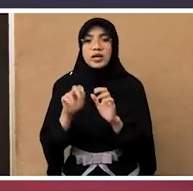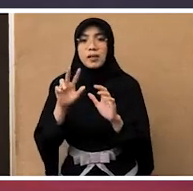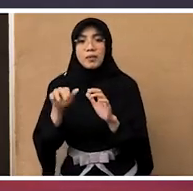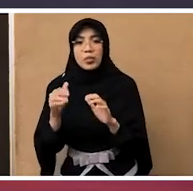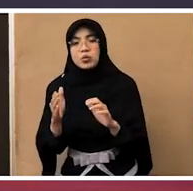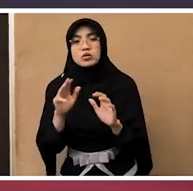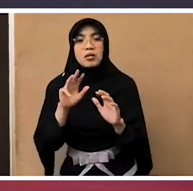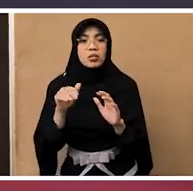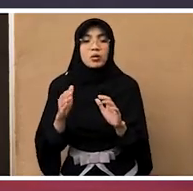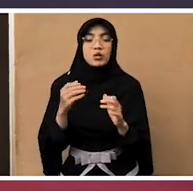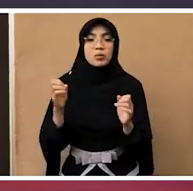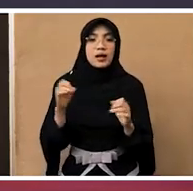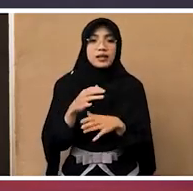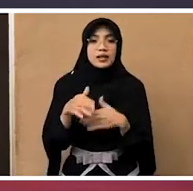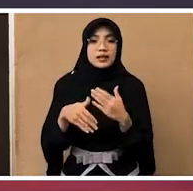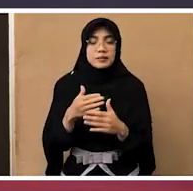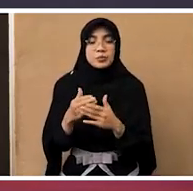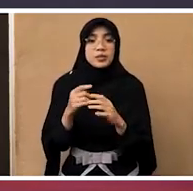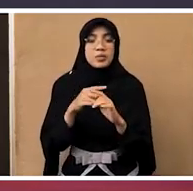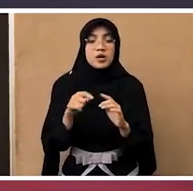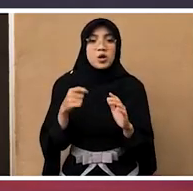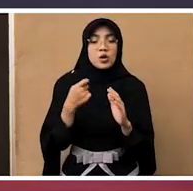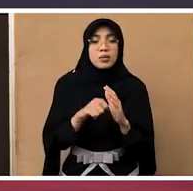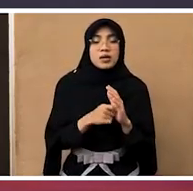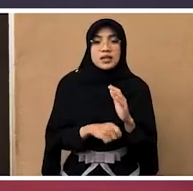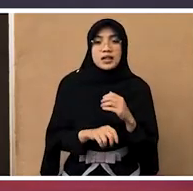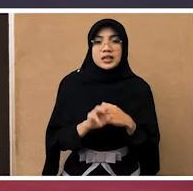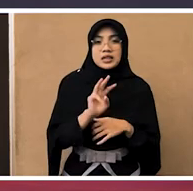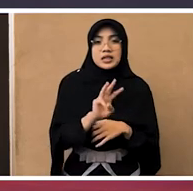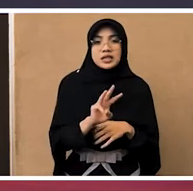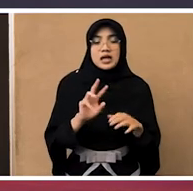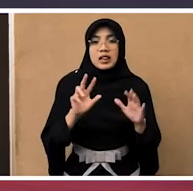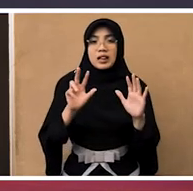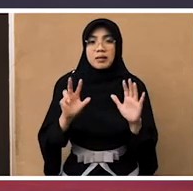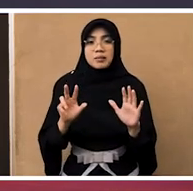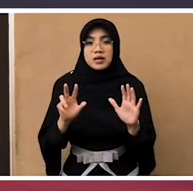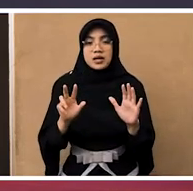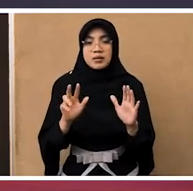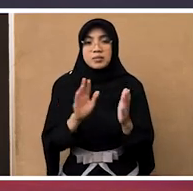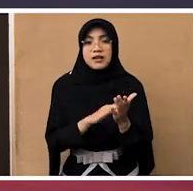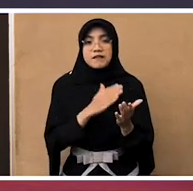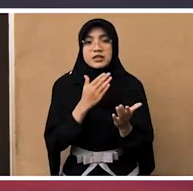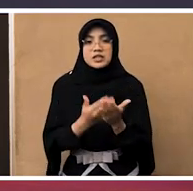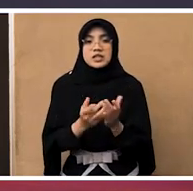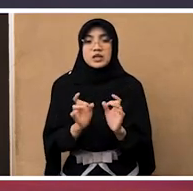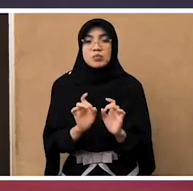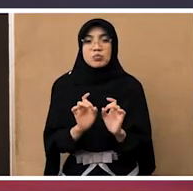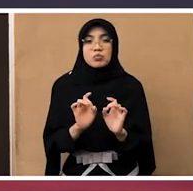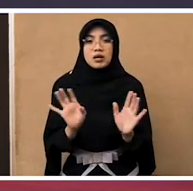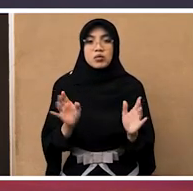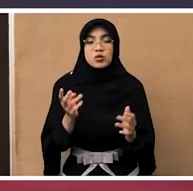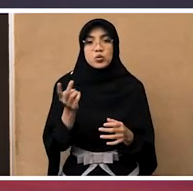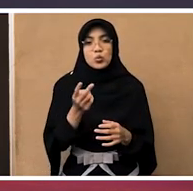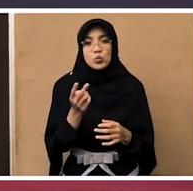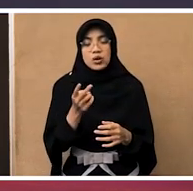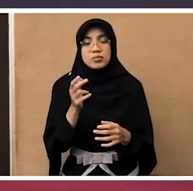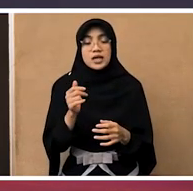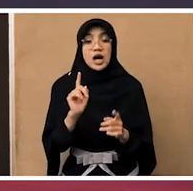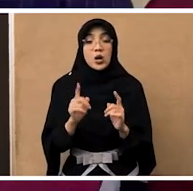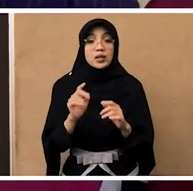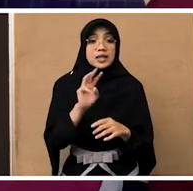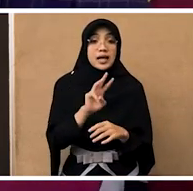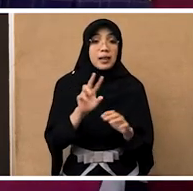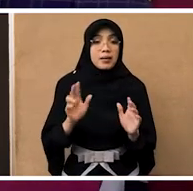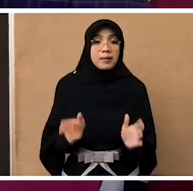prakteknya tapi kalau di pasal 38 ini tafsirnya bisa dua pak itu kan 38 itu kan kalau